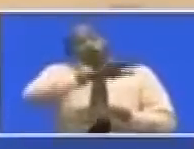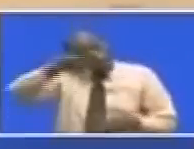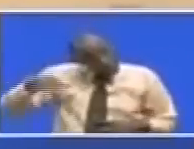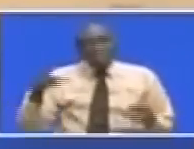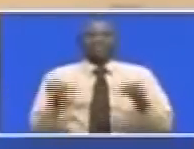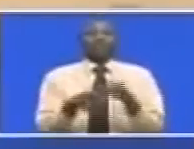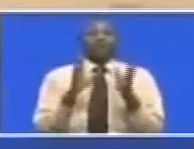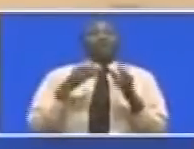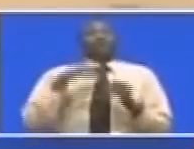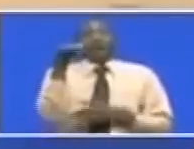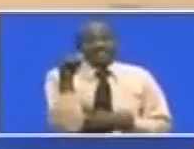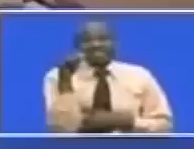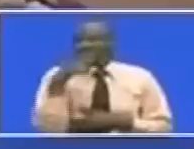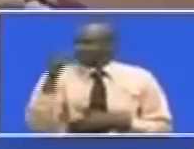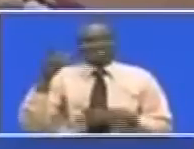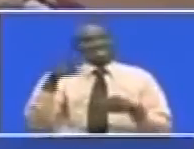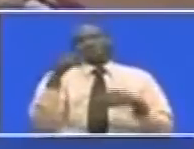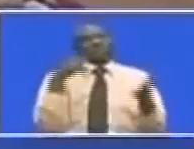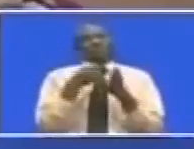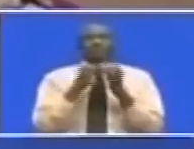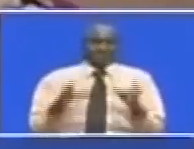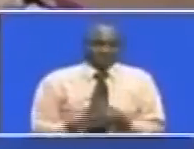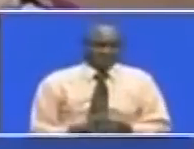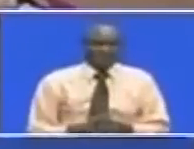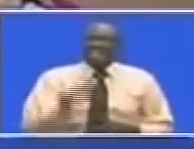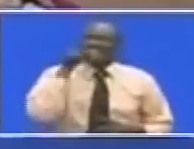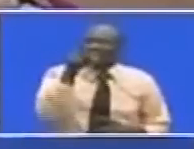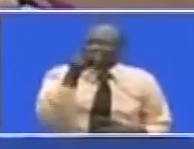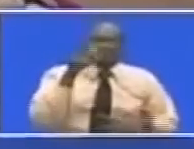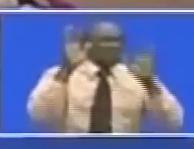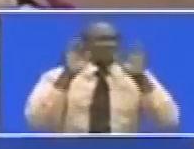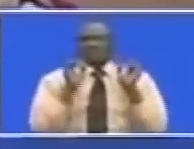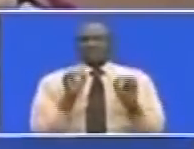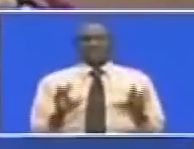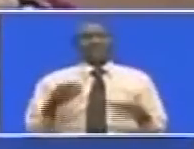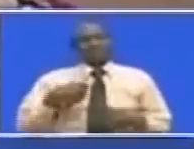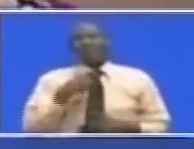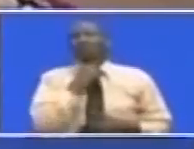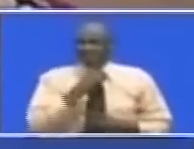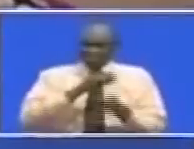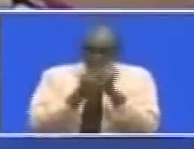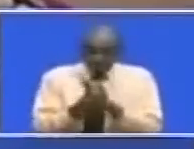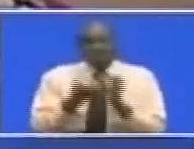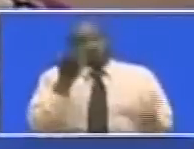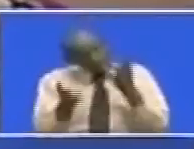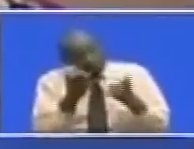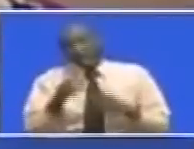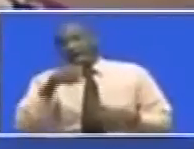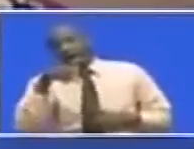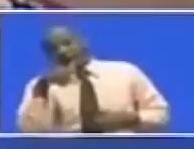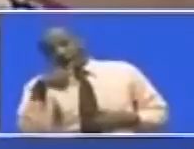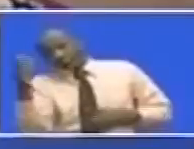Bila akikujibu swali anakwambia yule halipo ile swali. Yaani mimi hilo kwangu halina msingi, ile nataka mabadiliko. Akiwa hata kama ni huyo Makufuli,